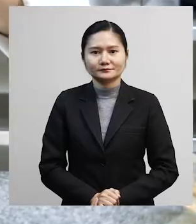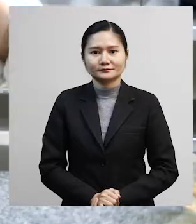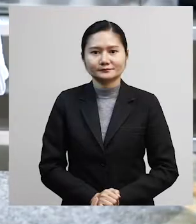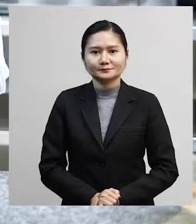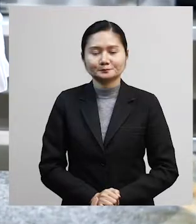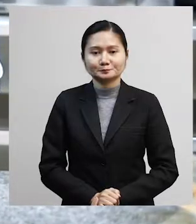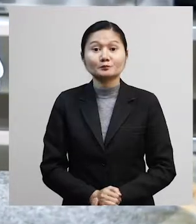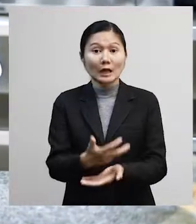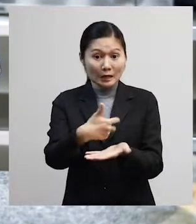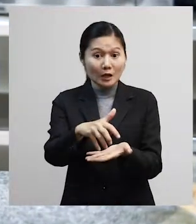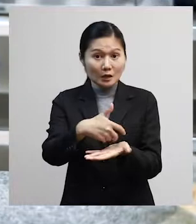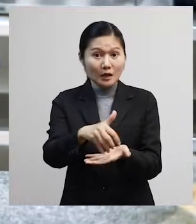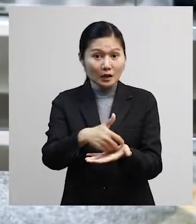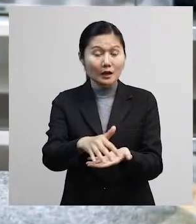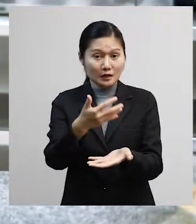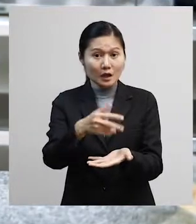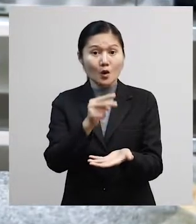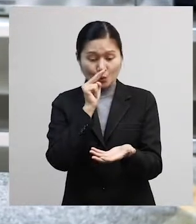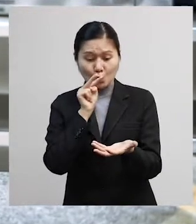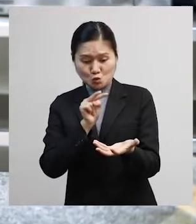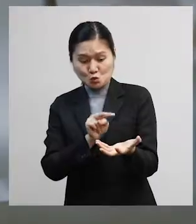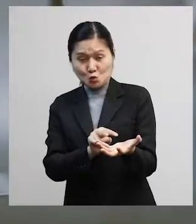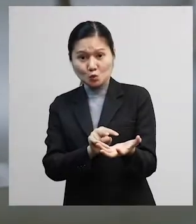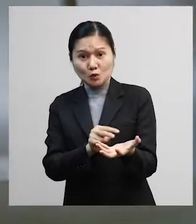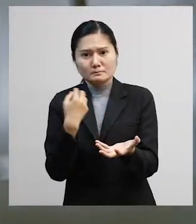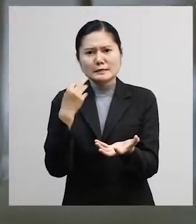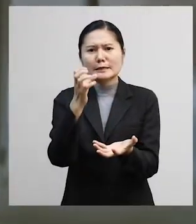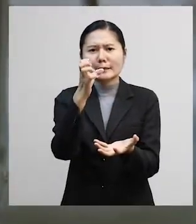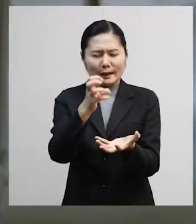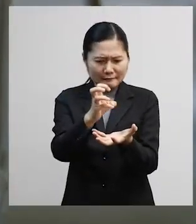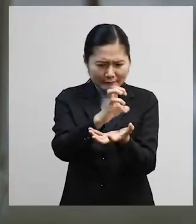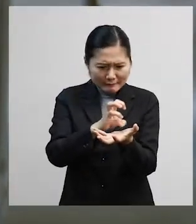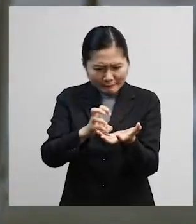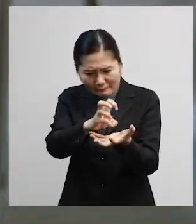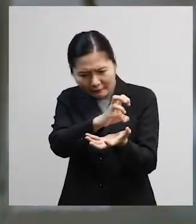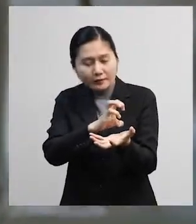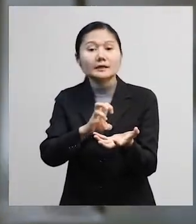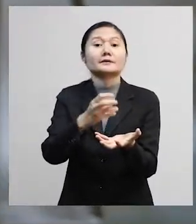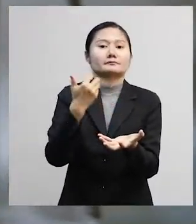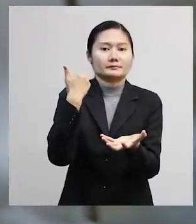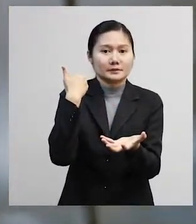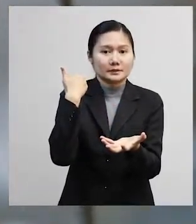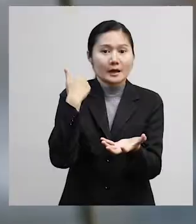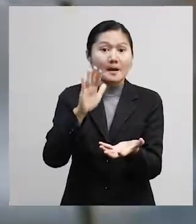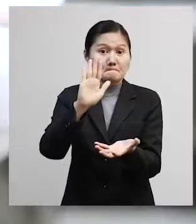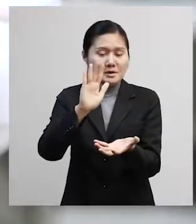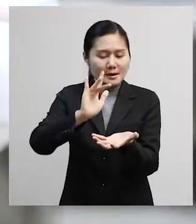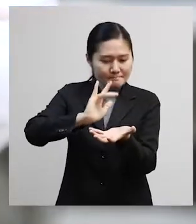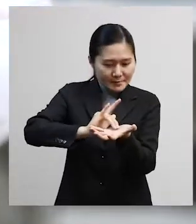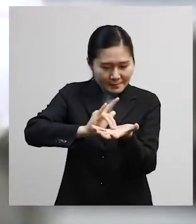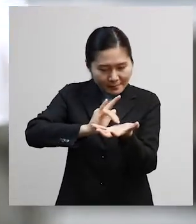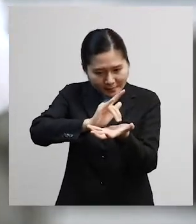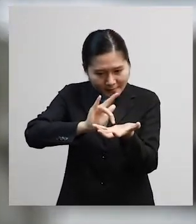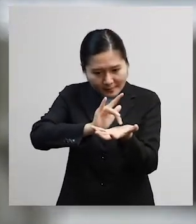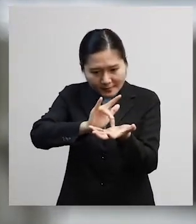อย่างที่บอกนะคะเห็นไหมคะจะมีเศษเป็นก้อนๆของเบกกิ้งโซดาอยู่นะคะสามารถใช้มือกดๆๆๆๆน